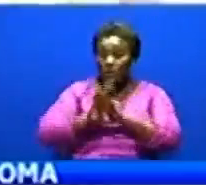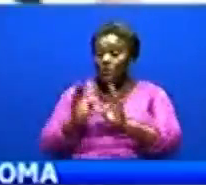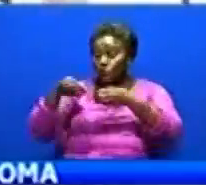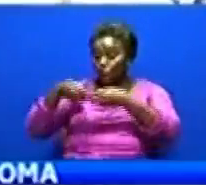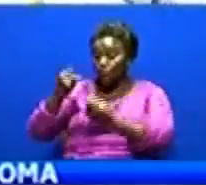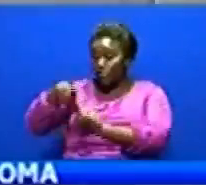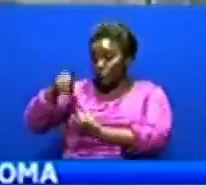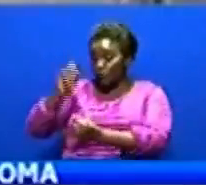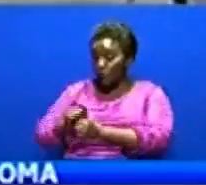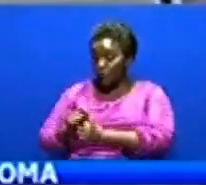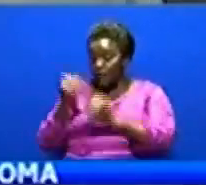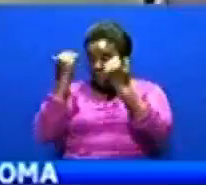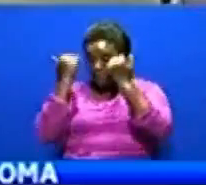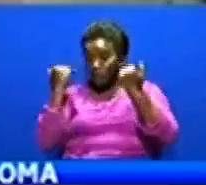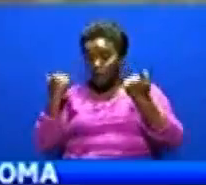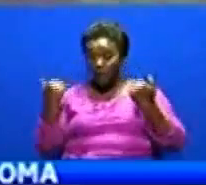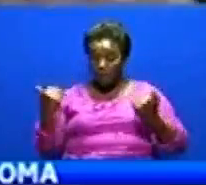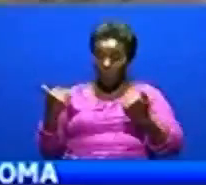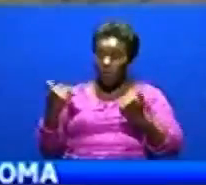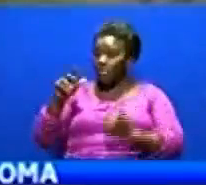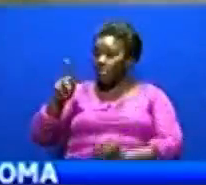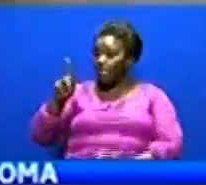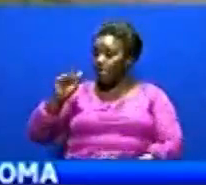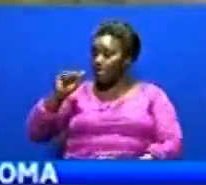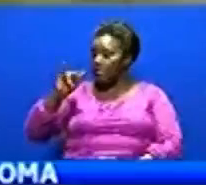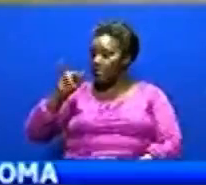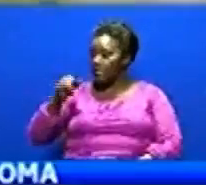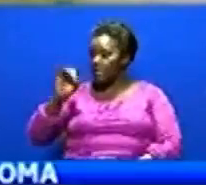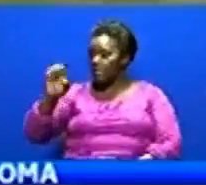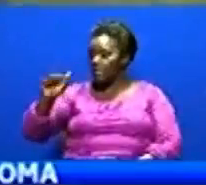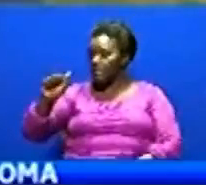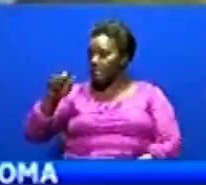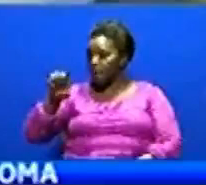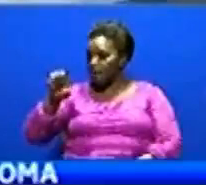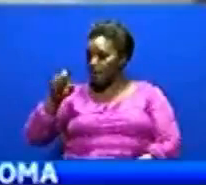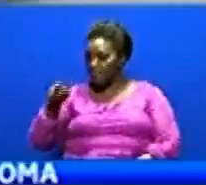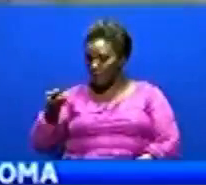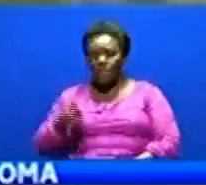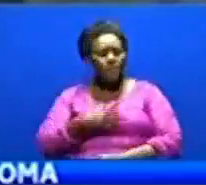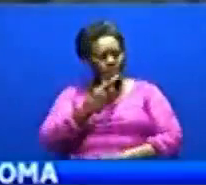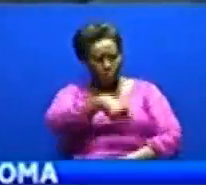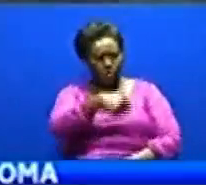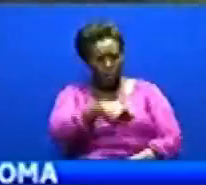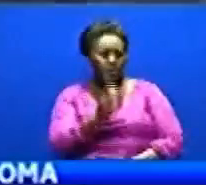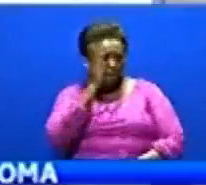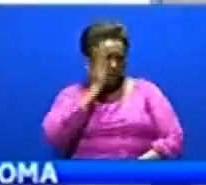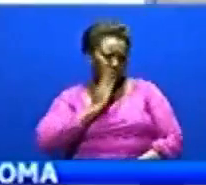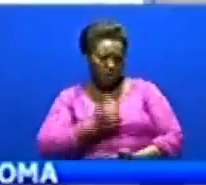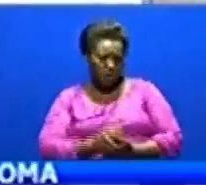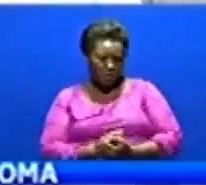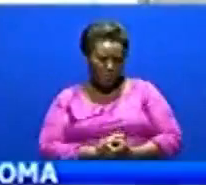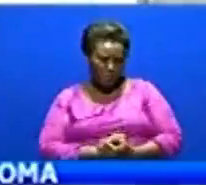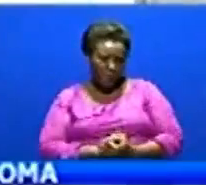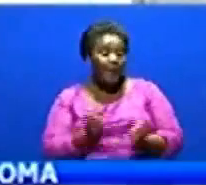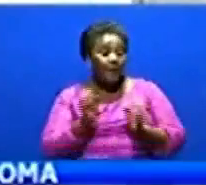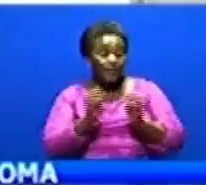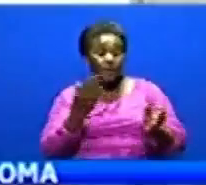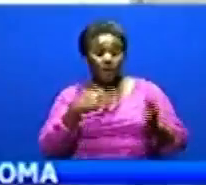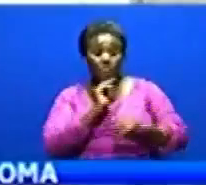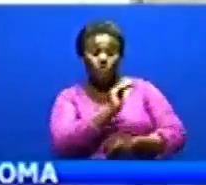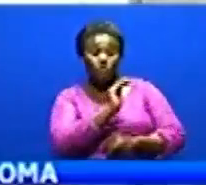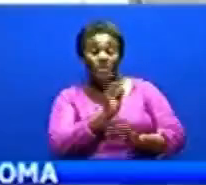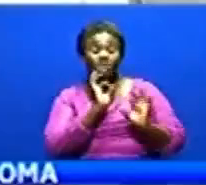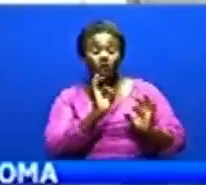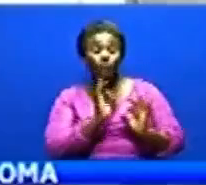Jaji Semistocles Kaijage pamoja na kuipongeza SUMA JKT kwa hatua iliyofikia, amewataka kukamilisha ujenzi kama